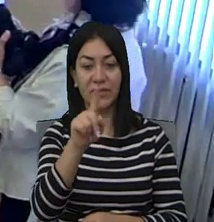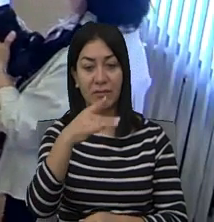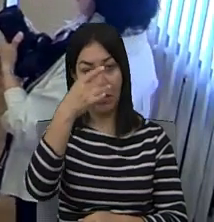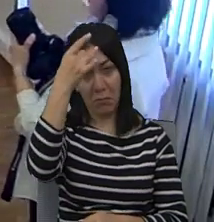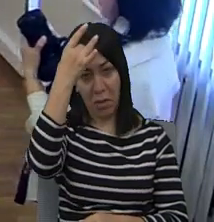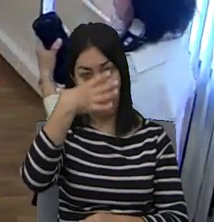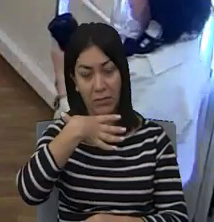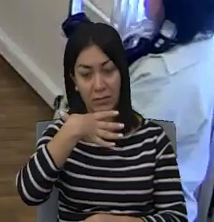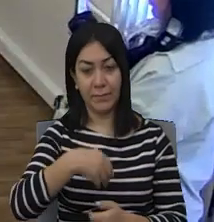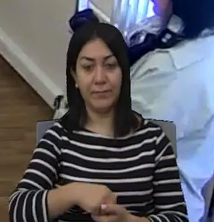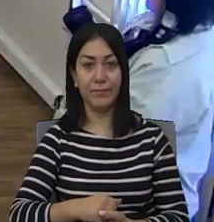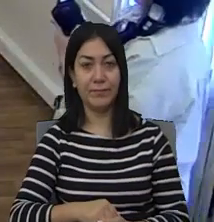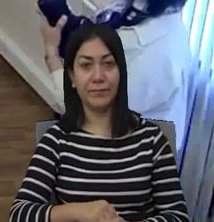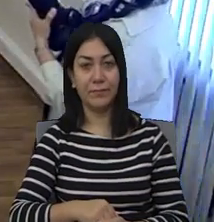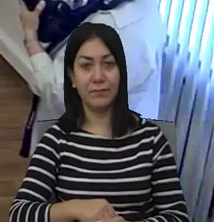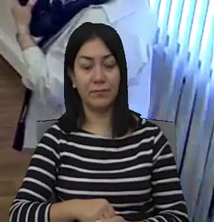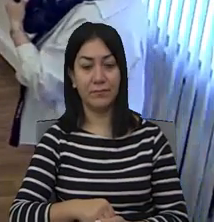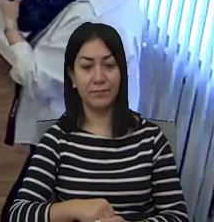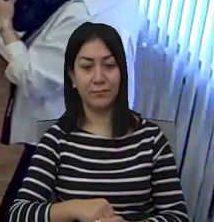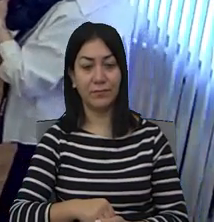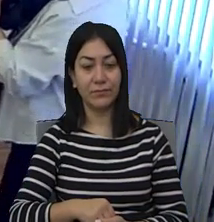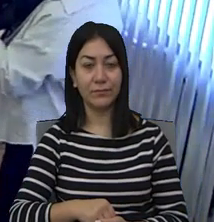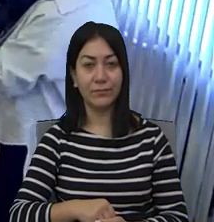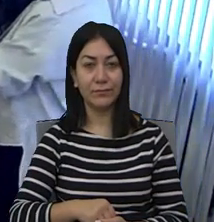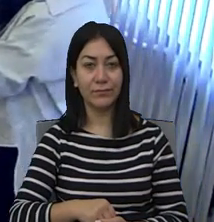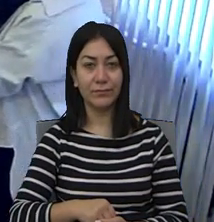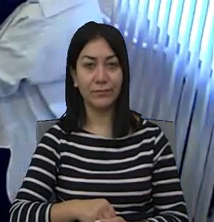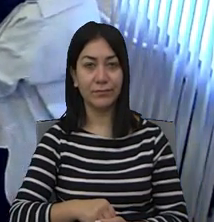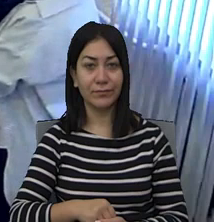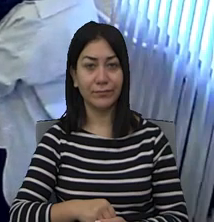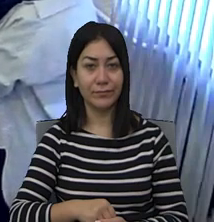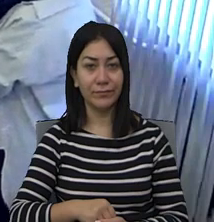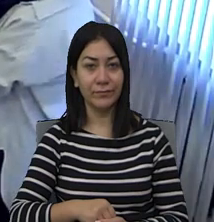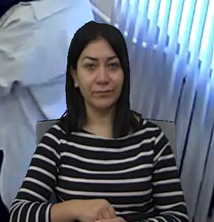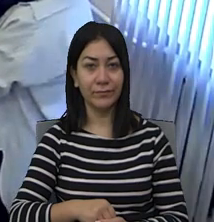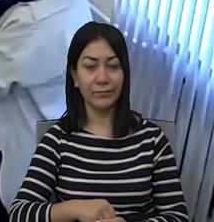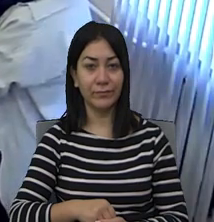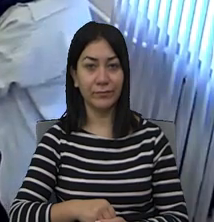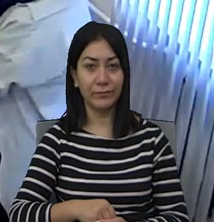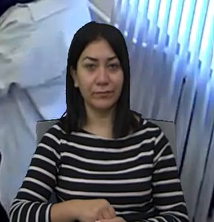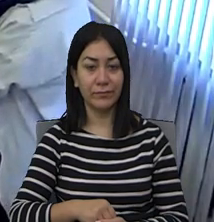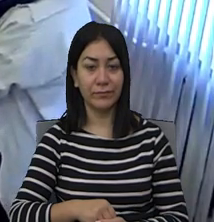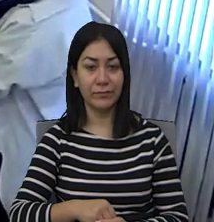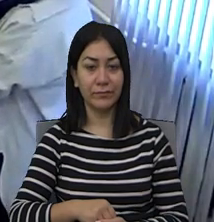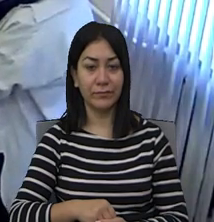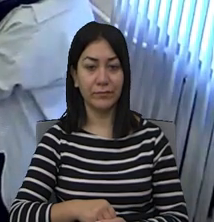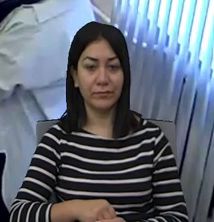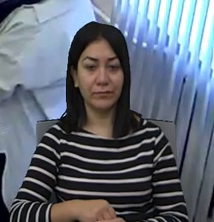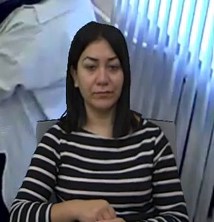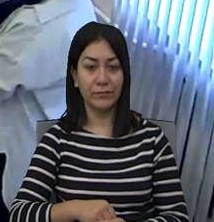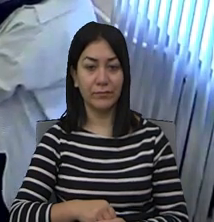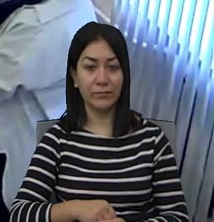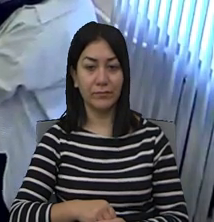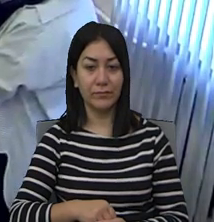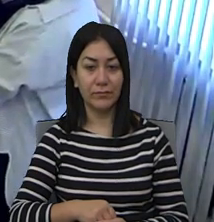թվականի մարտ ամիսը։ And in terms of the funding allocation. I need to check on the details, but Jerome, you